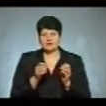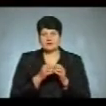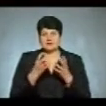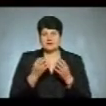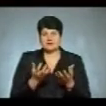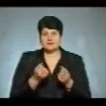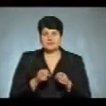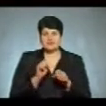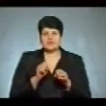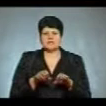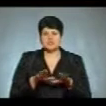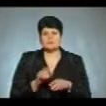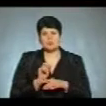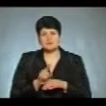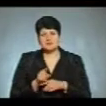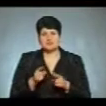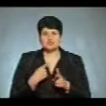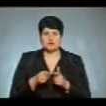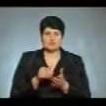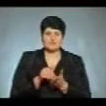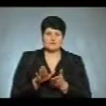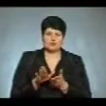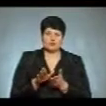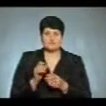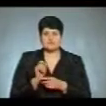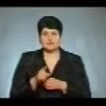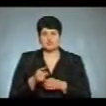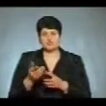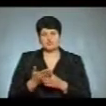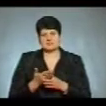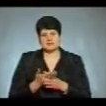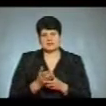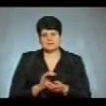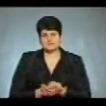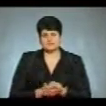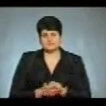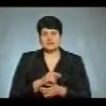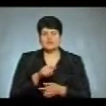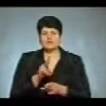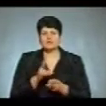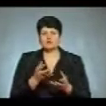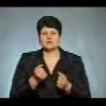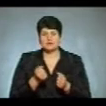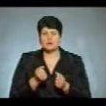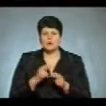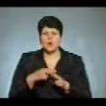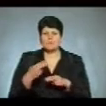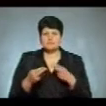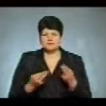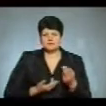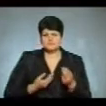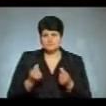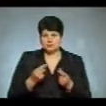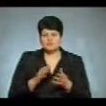приймається рішення про призначення або про відмову в призначенні житлової субсидії. Ті, хто отримає компенсацію готівкою,